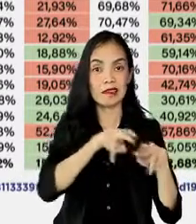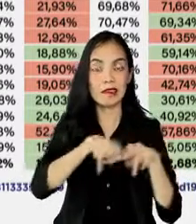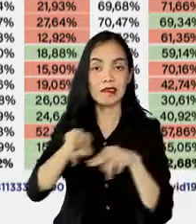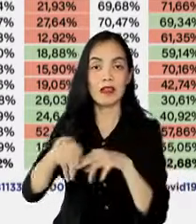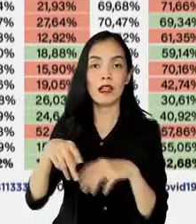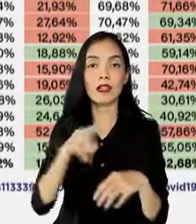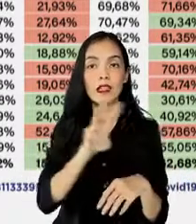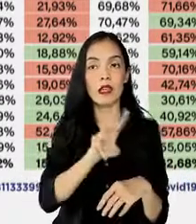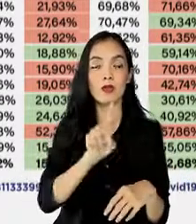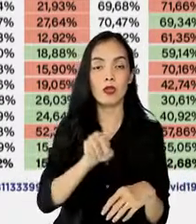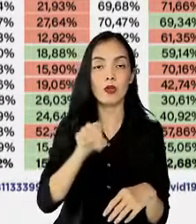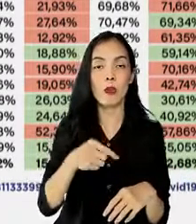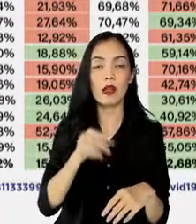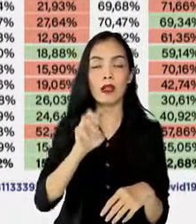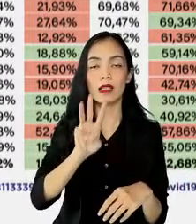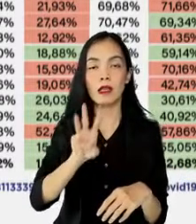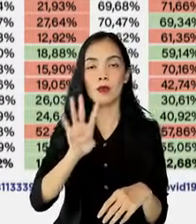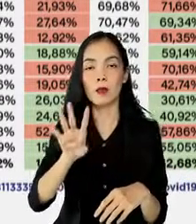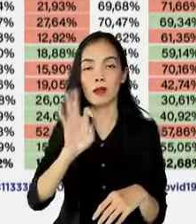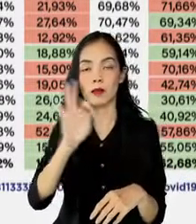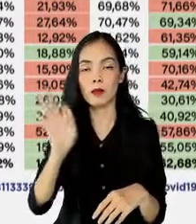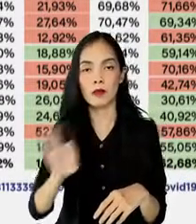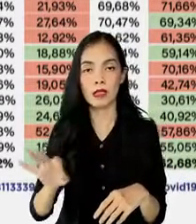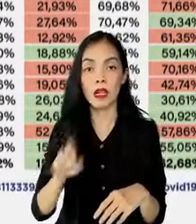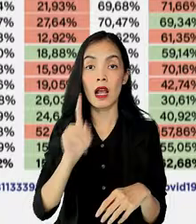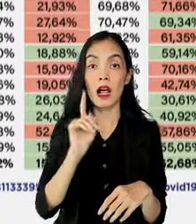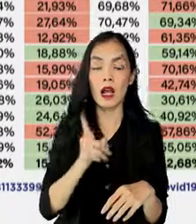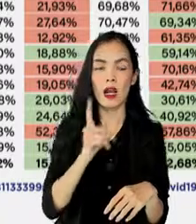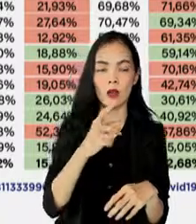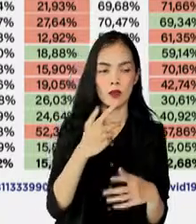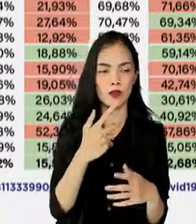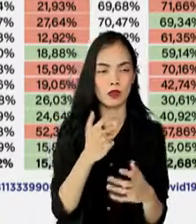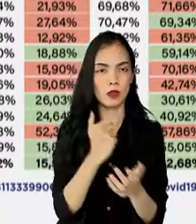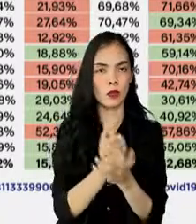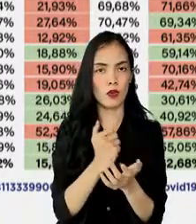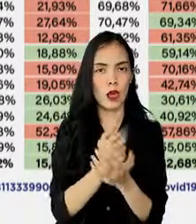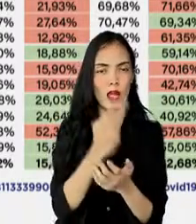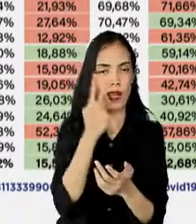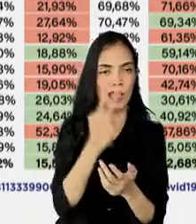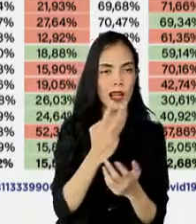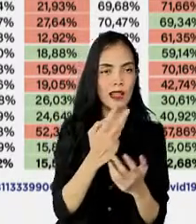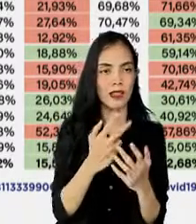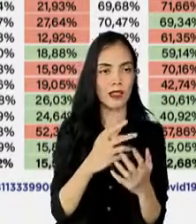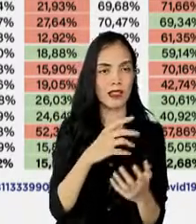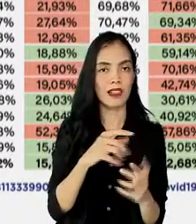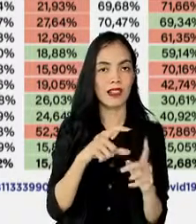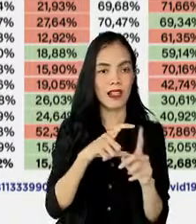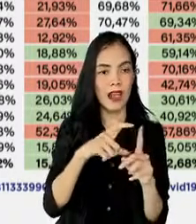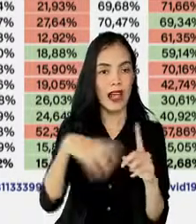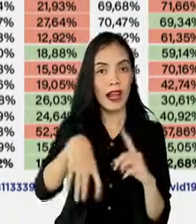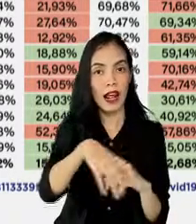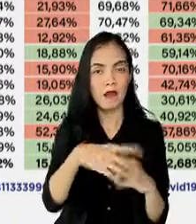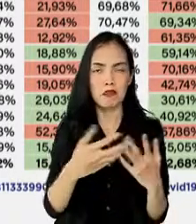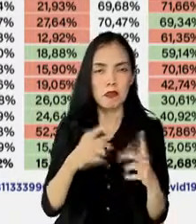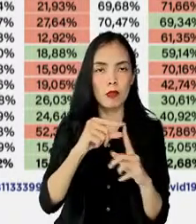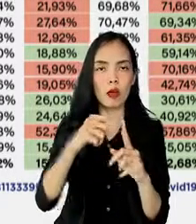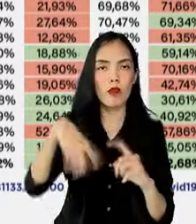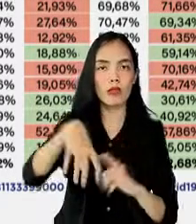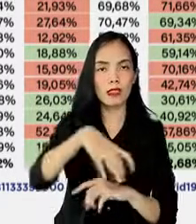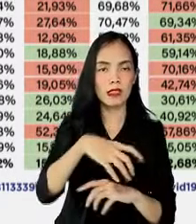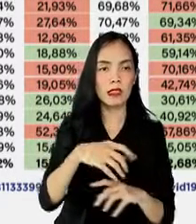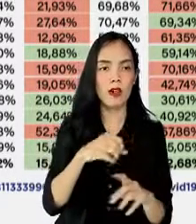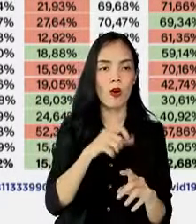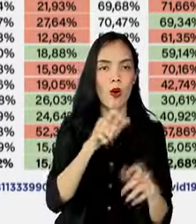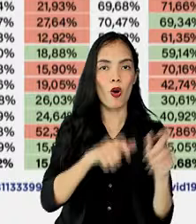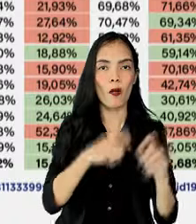31,32 4% Hai Jika dilihat pada perkembangan di tingkat provinsi penurunan